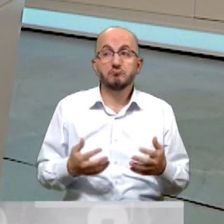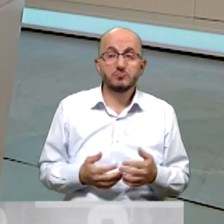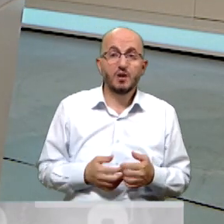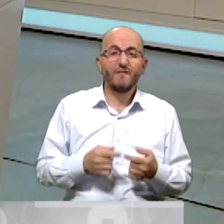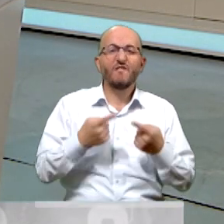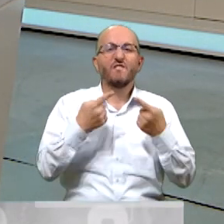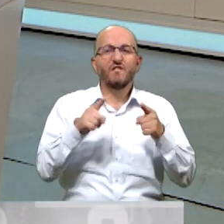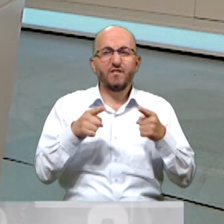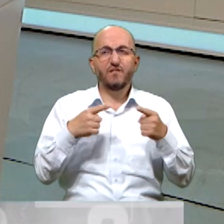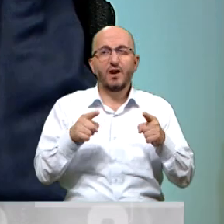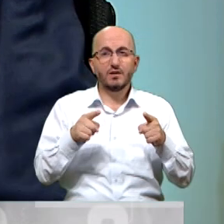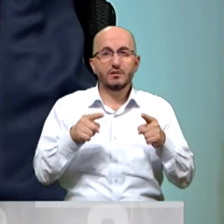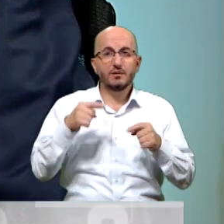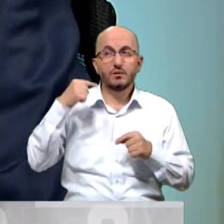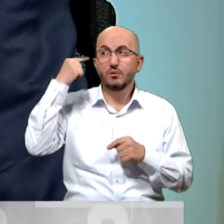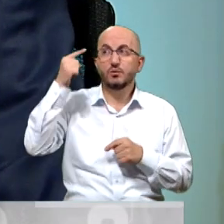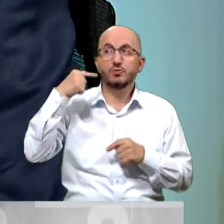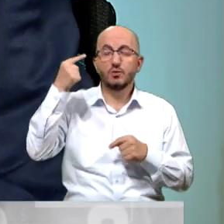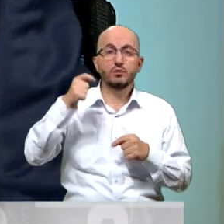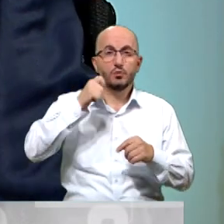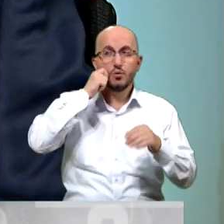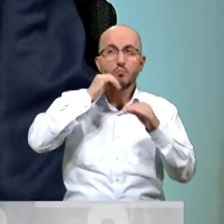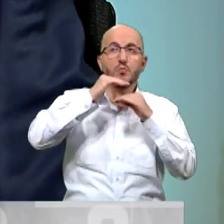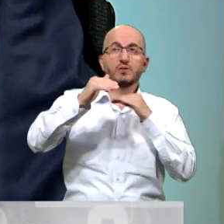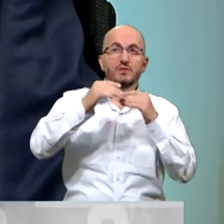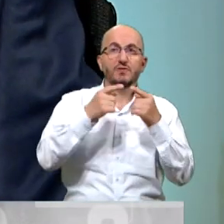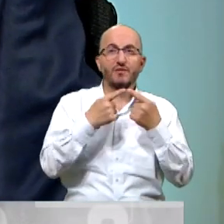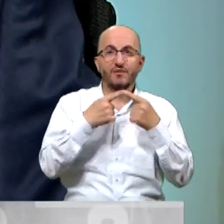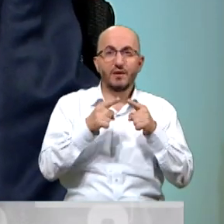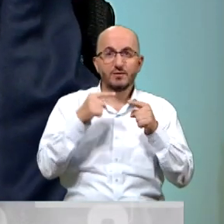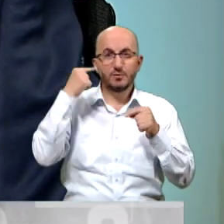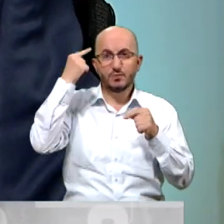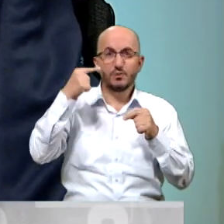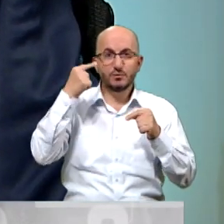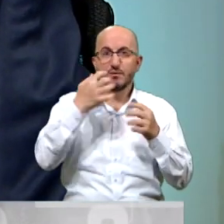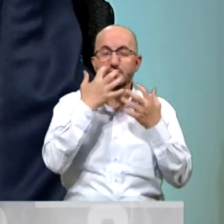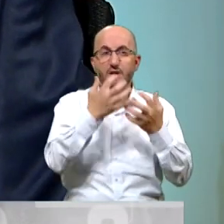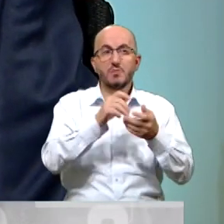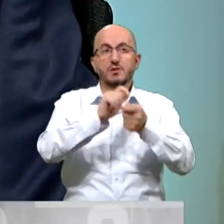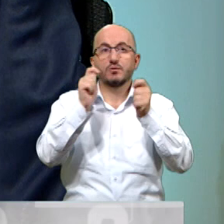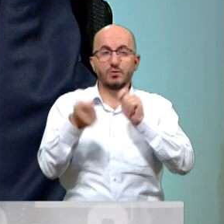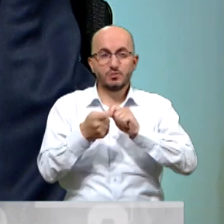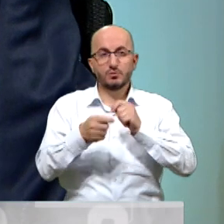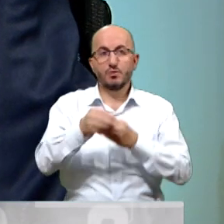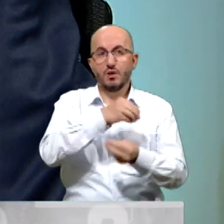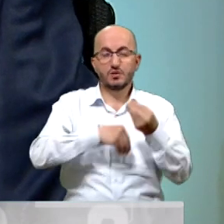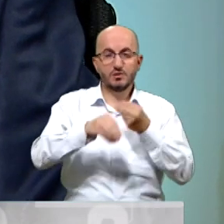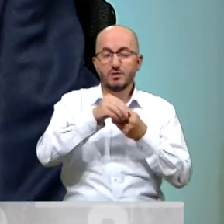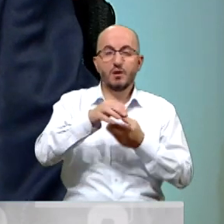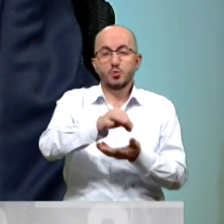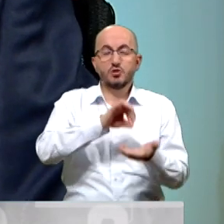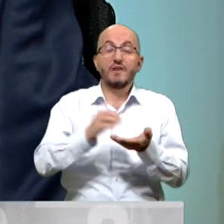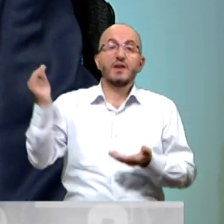Farklı ihtilaflar da, ümmetin ihtilafı da burada rahmete dönüşüyor. Bu bakımdan hacılar Müzdelife'ye gelince